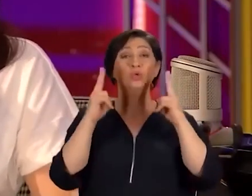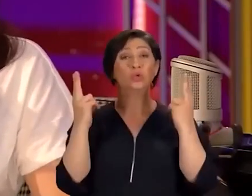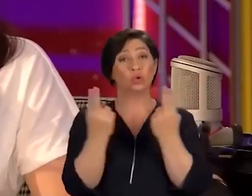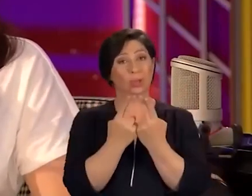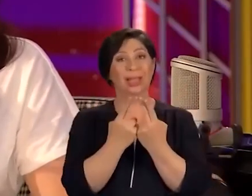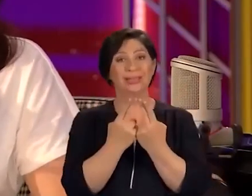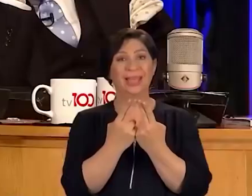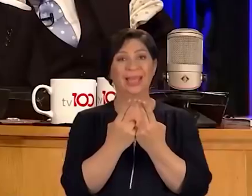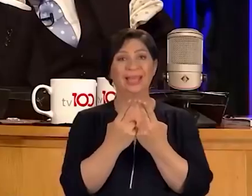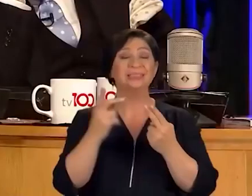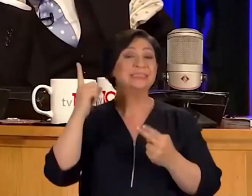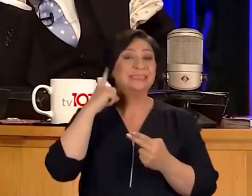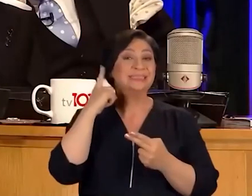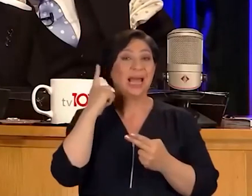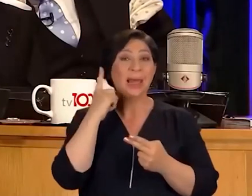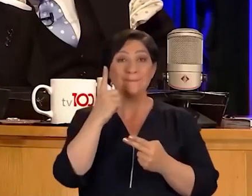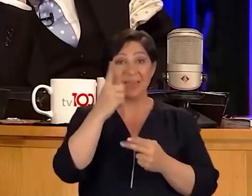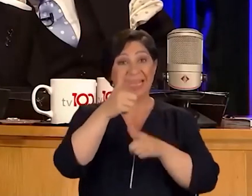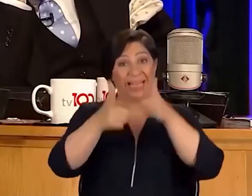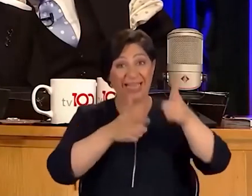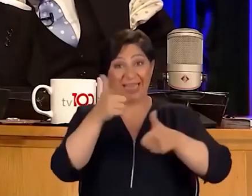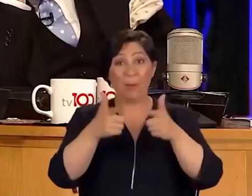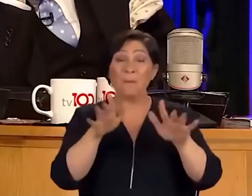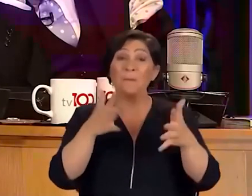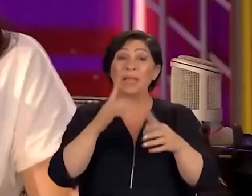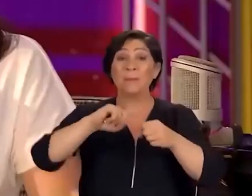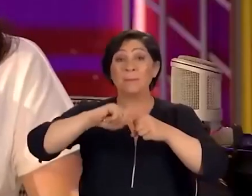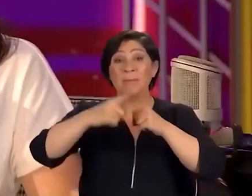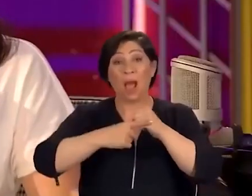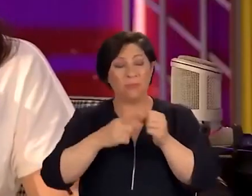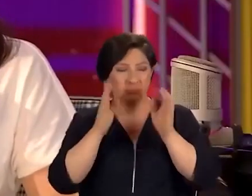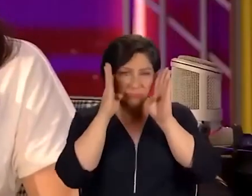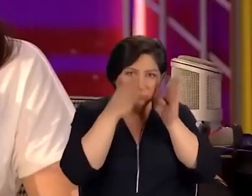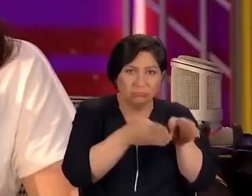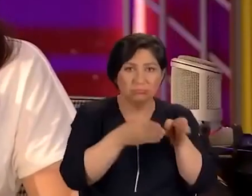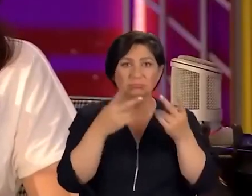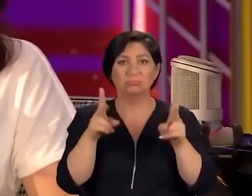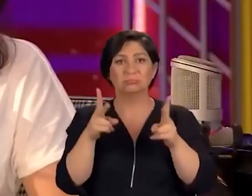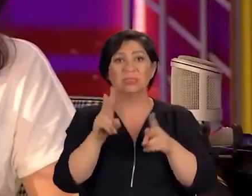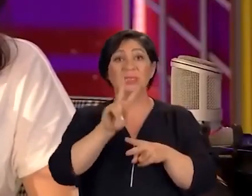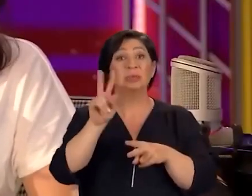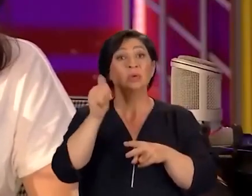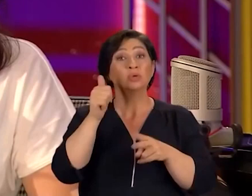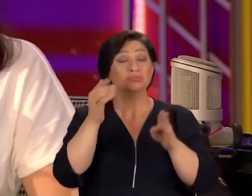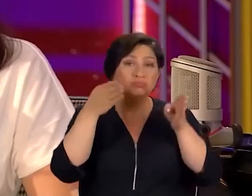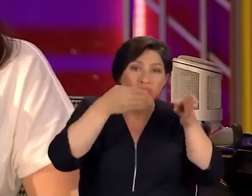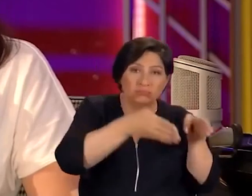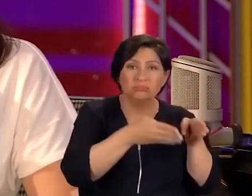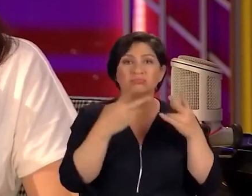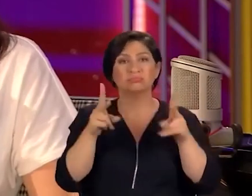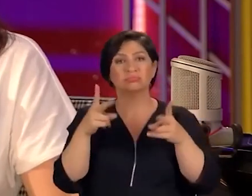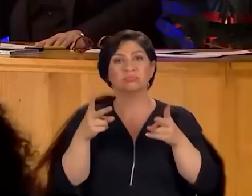Dünyada starlar bir klibe belki bir haftalarını ayırabiliyorlar, 20 günlerini